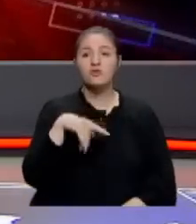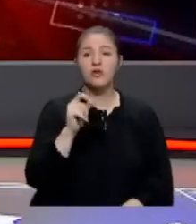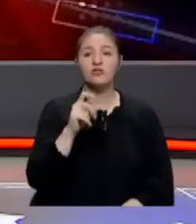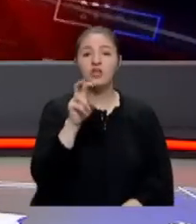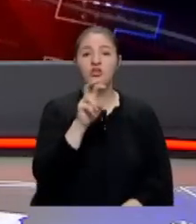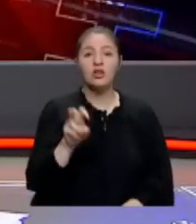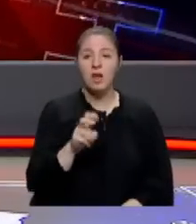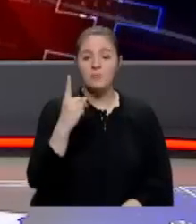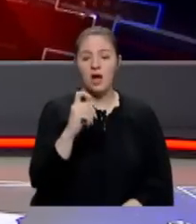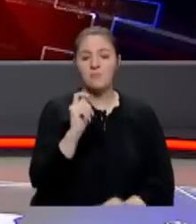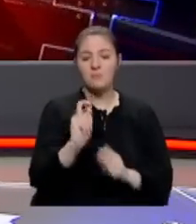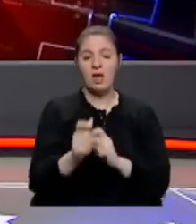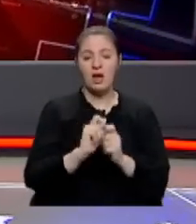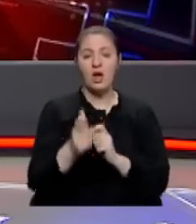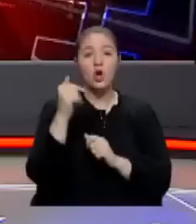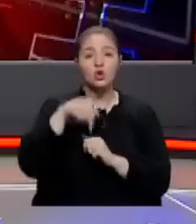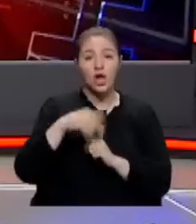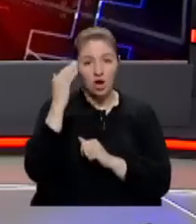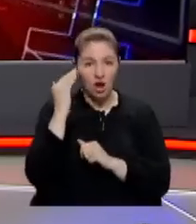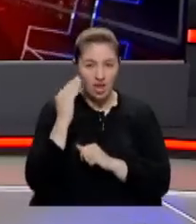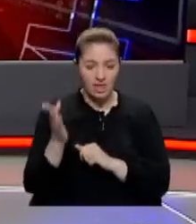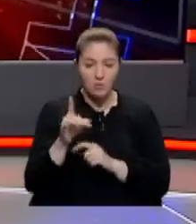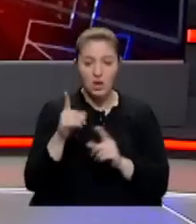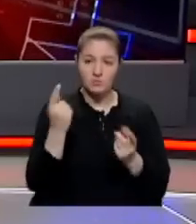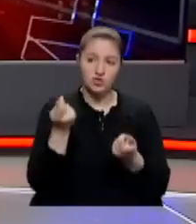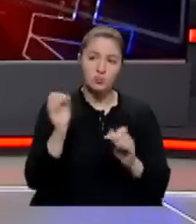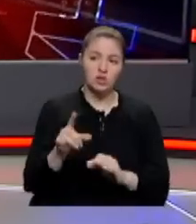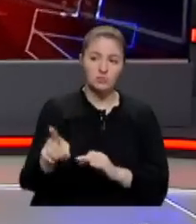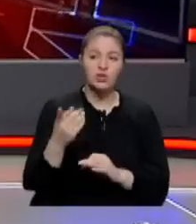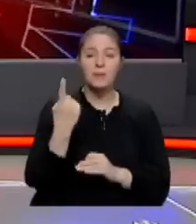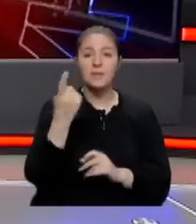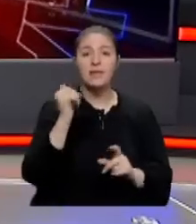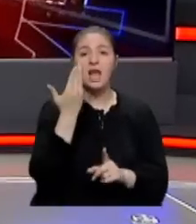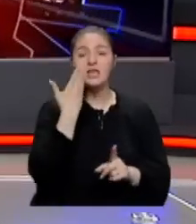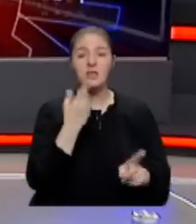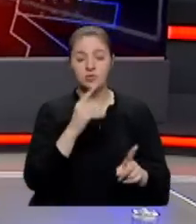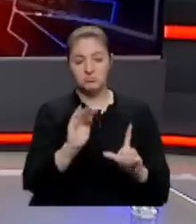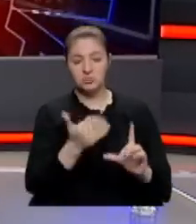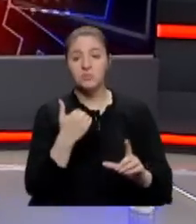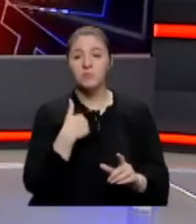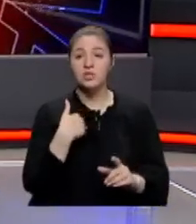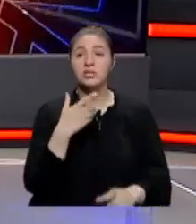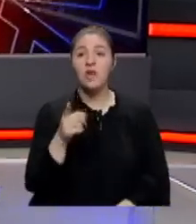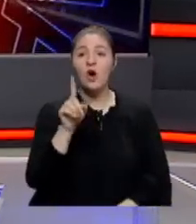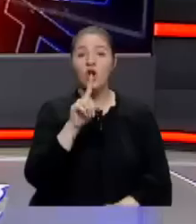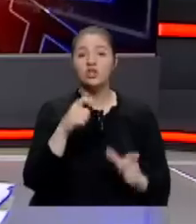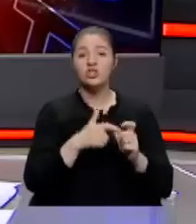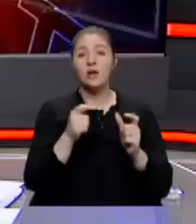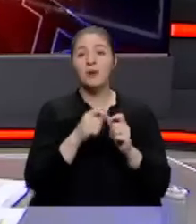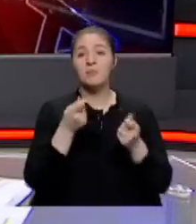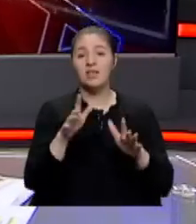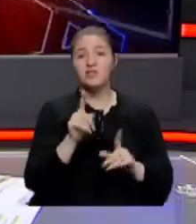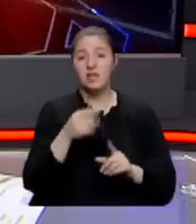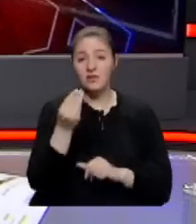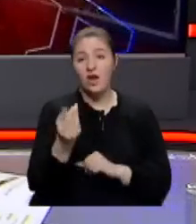dolar aylık harçlık veriyor Güney Koreliler Böyle bir uygulama başlattılar bir kıymetli izleyicimiz de demiş ki biz de 10 GB bedava